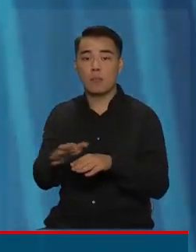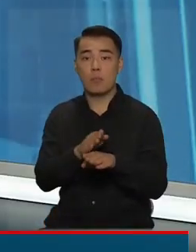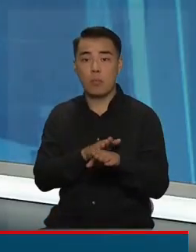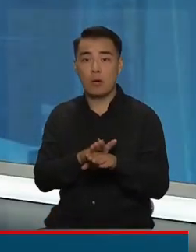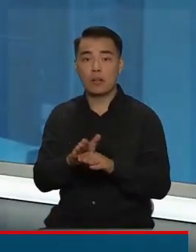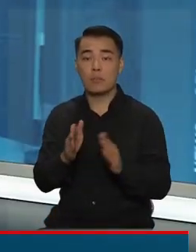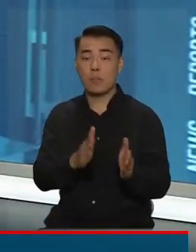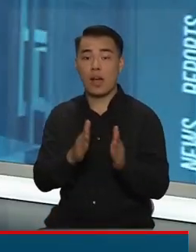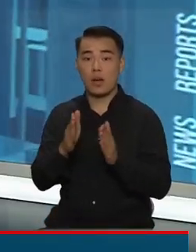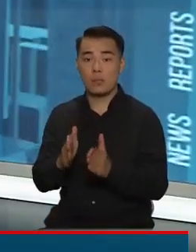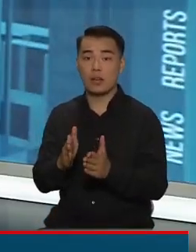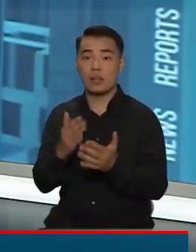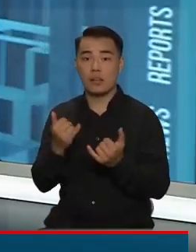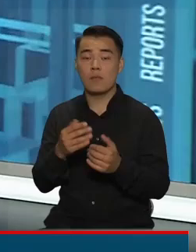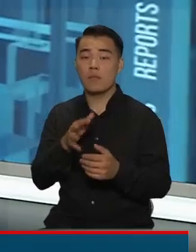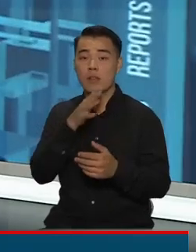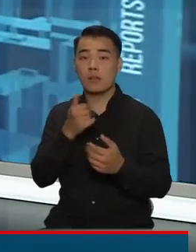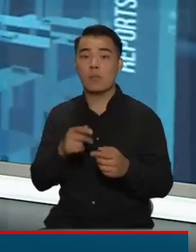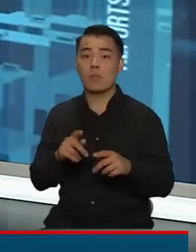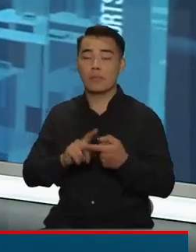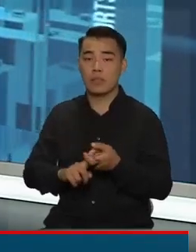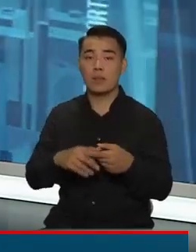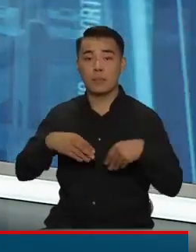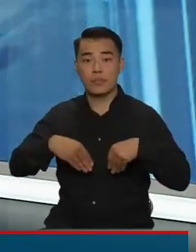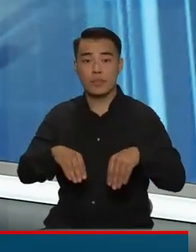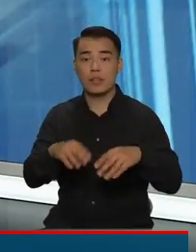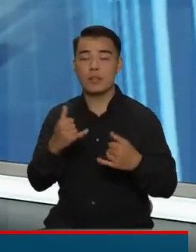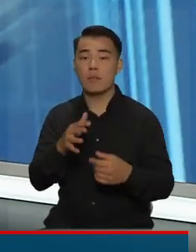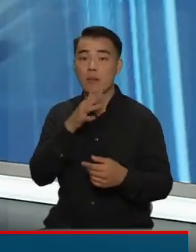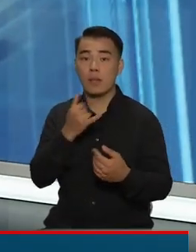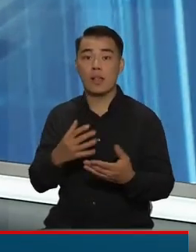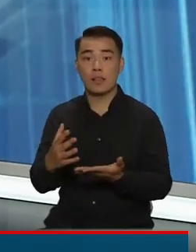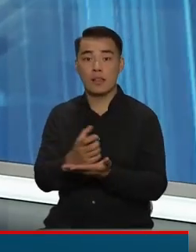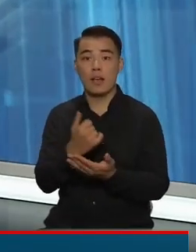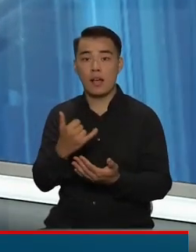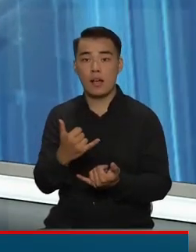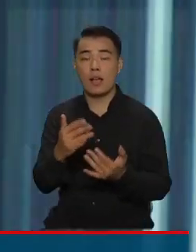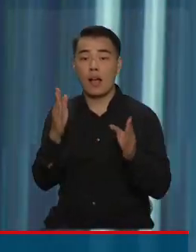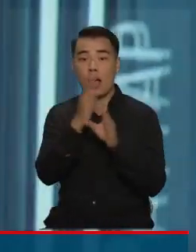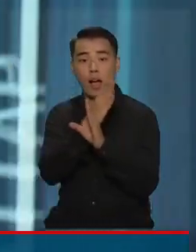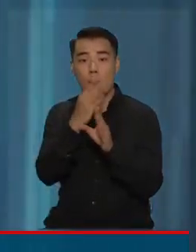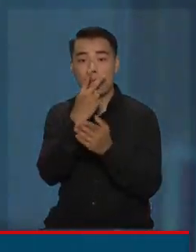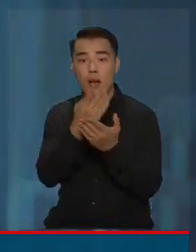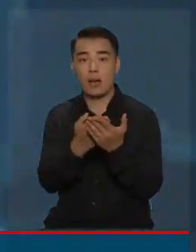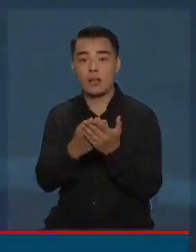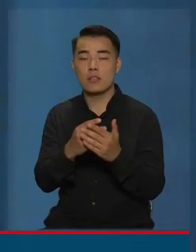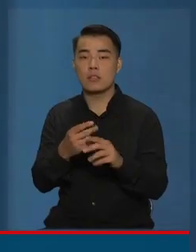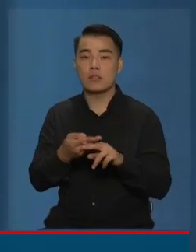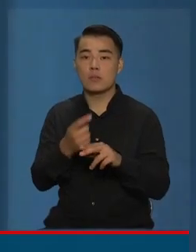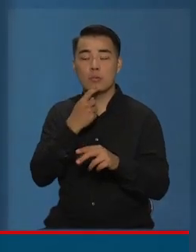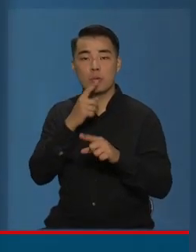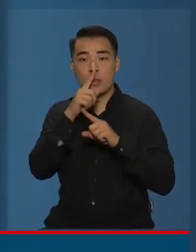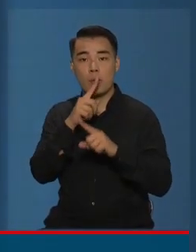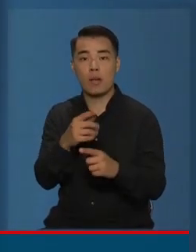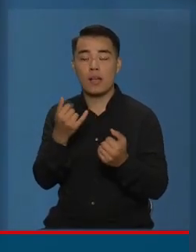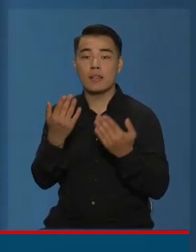дұрыстап, баптап, дұрыс уақытында егіп, дұрыс уақытында жинайтын болса, онда ауа райының ықпалы ондай қатты болмайтын еді.